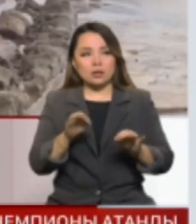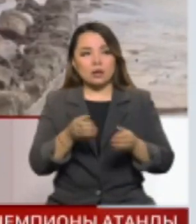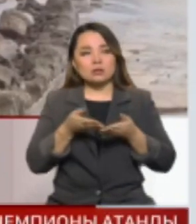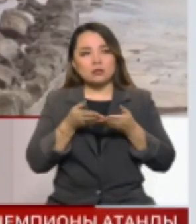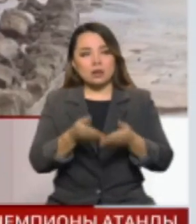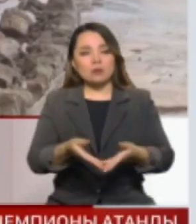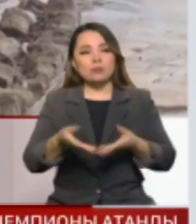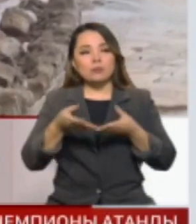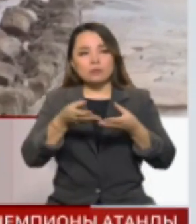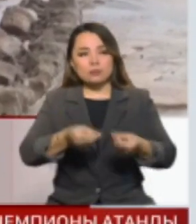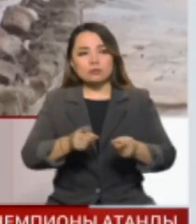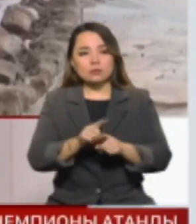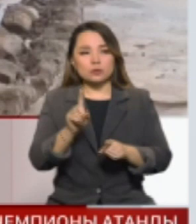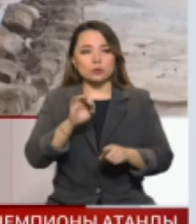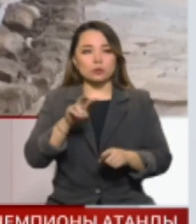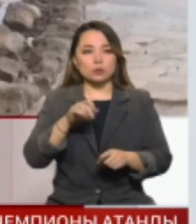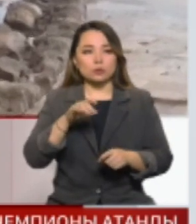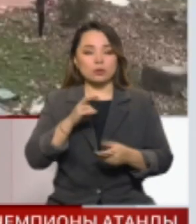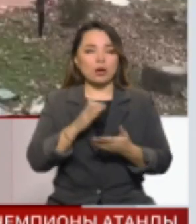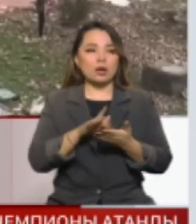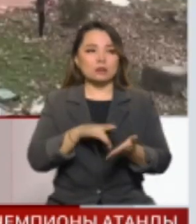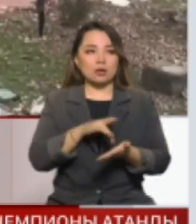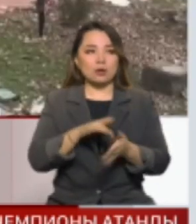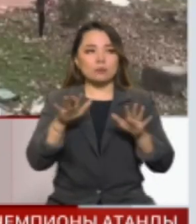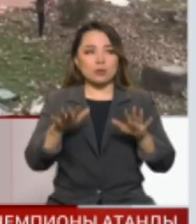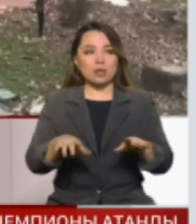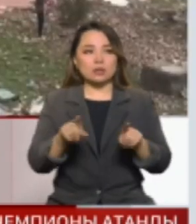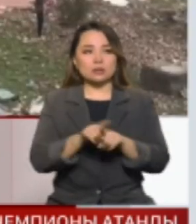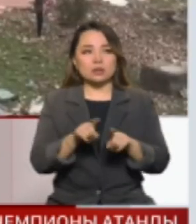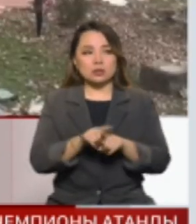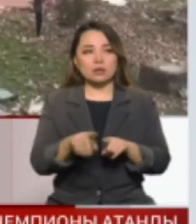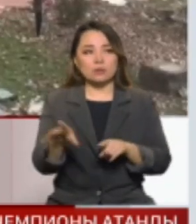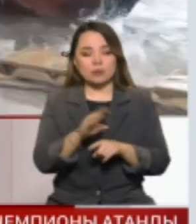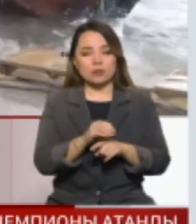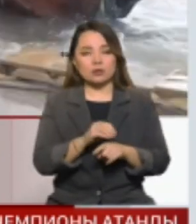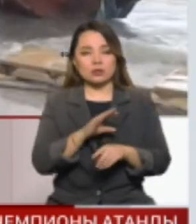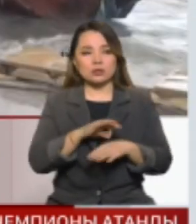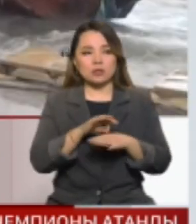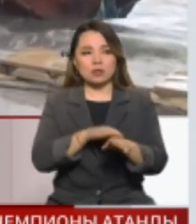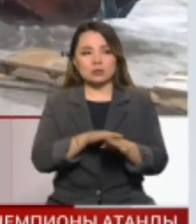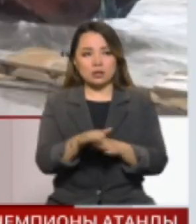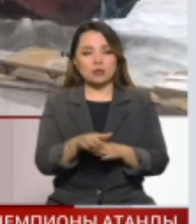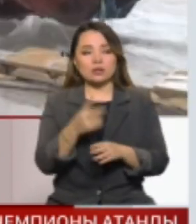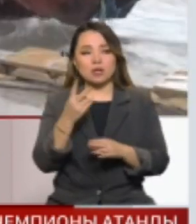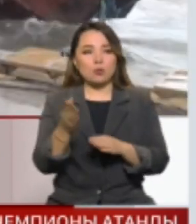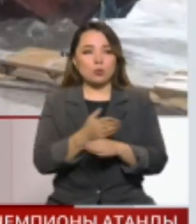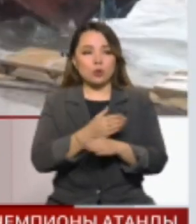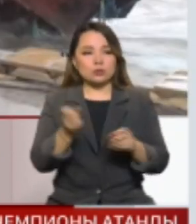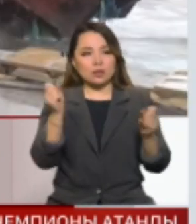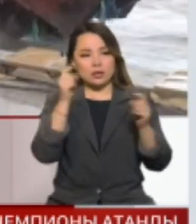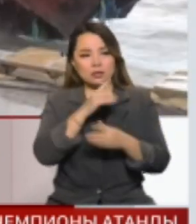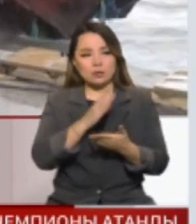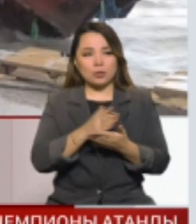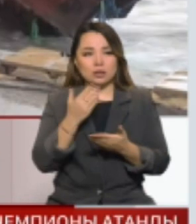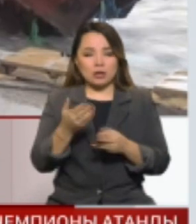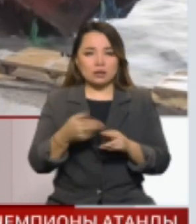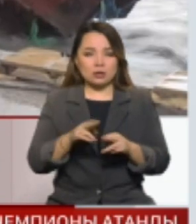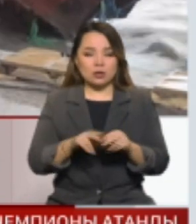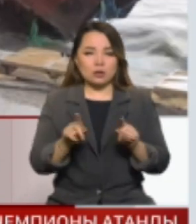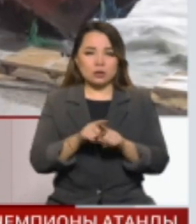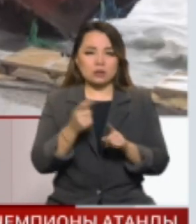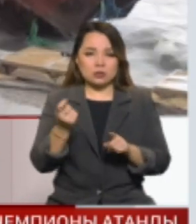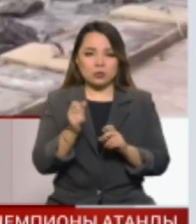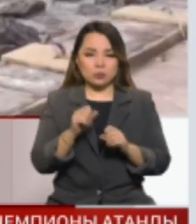батқан Зонгулдақ қаласы маңында бір камерондық жүк кемесі қайраңға шығып қалып, екіге бөлінгені белгілі болды. Абырой